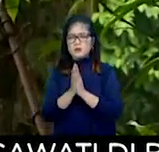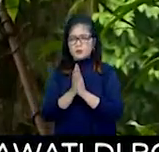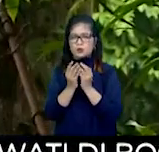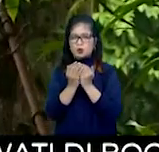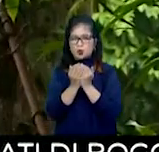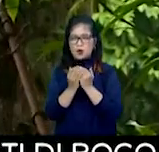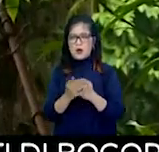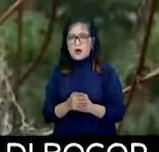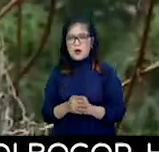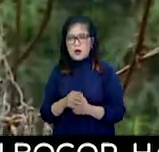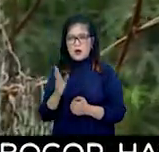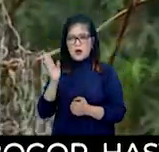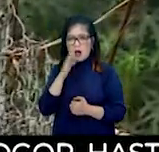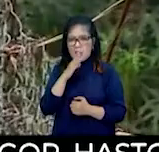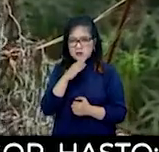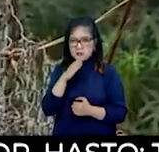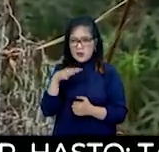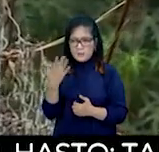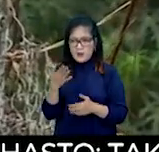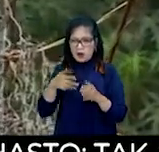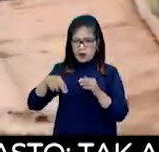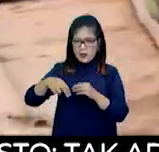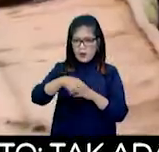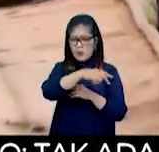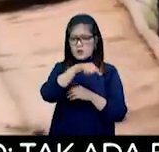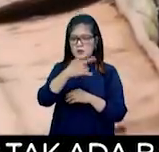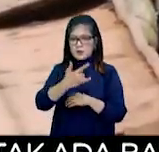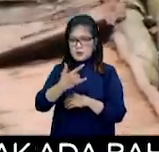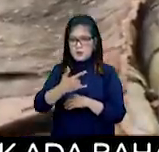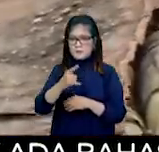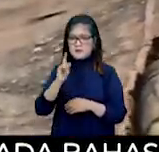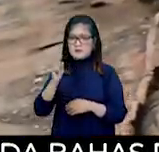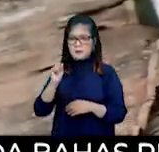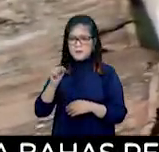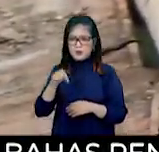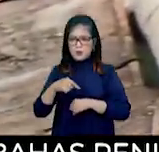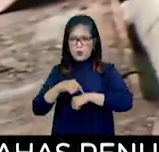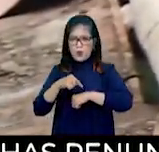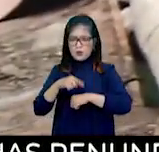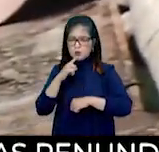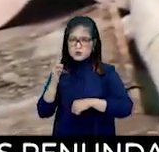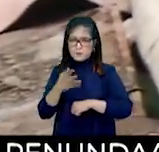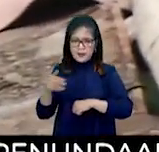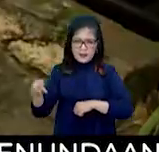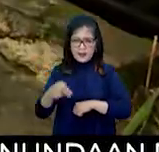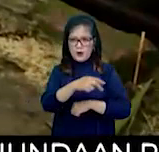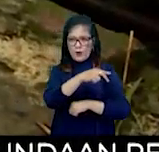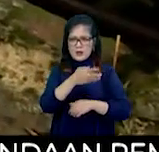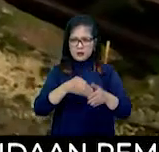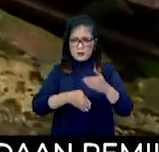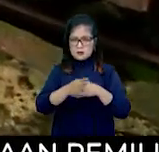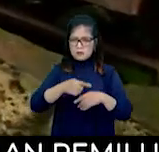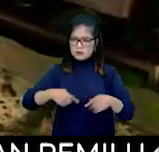Salah satu alasan warga mengapa mereka tetap melintasi di jembatan menantang maut ini karena mempersingkat waktu tempuh. Jika melalui jalan lain, mereka